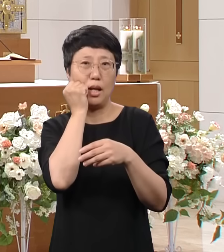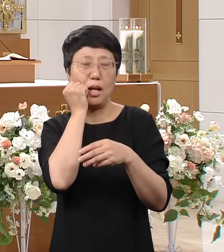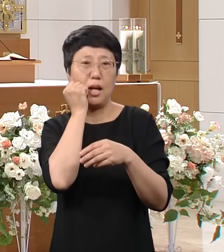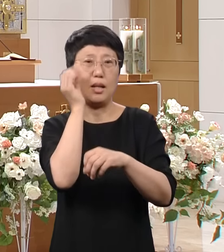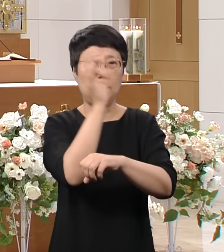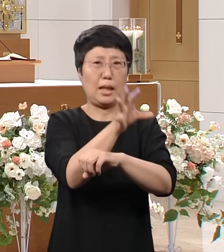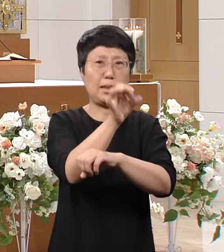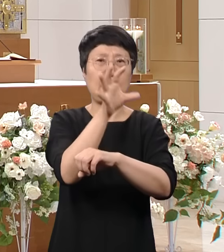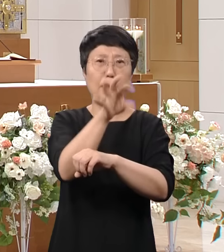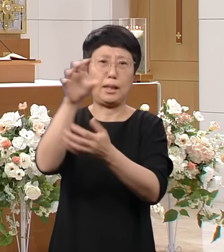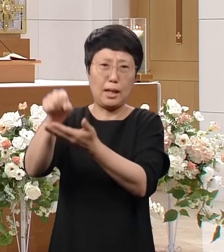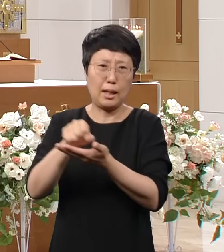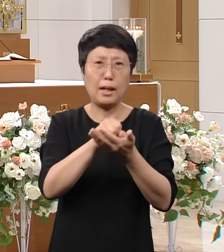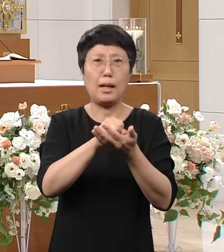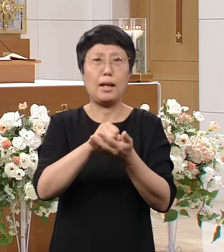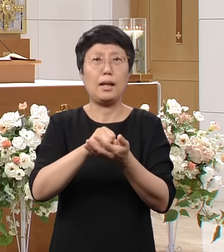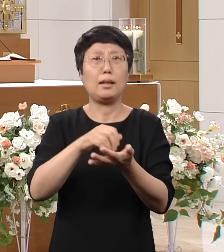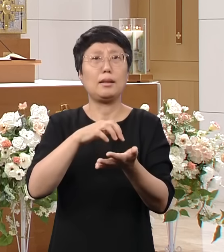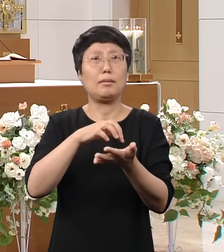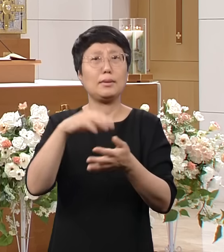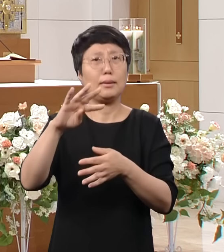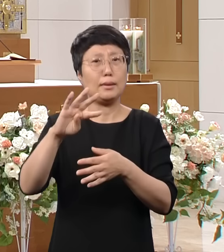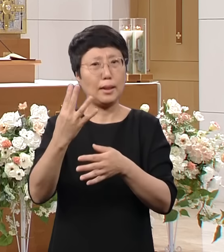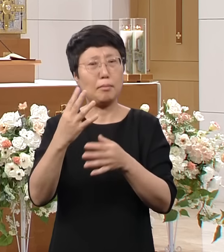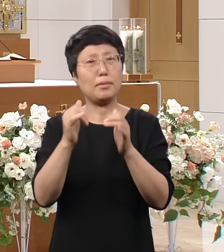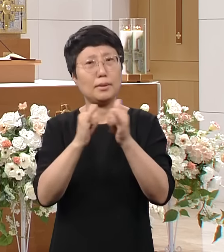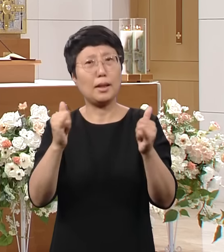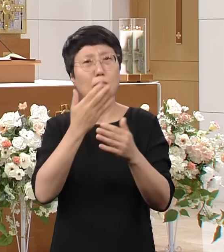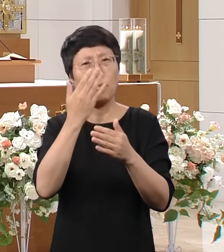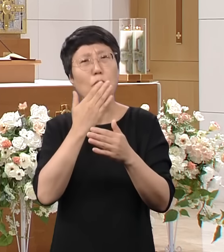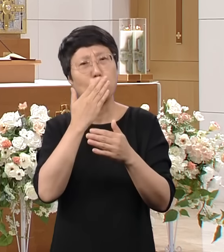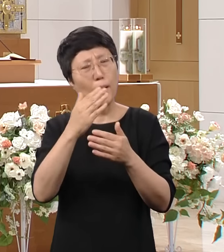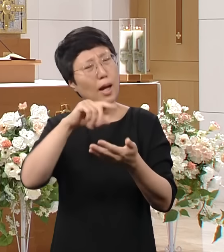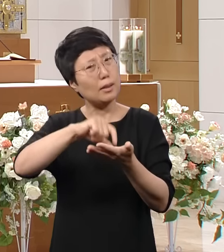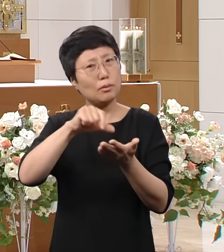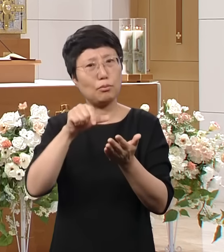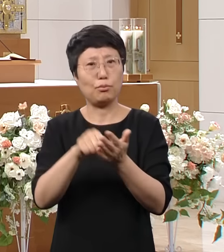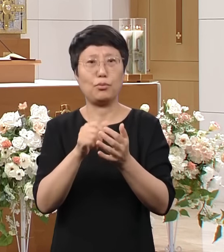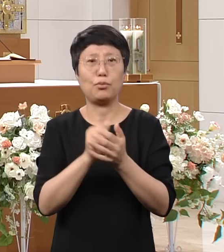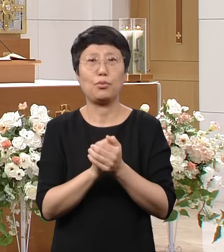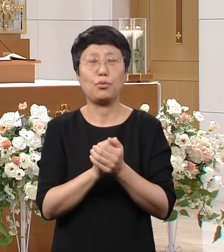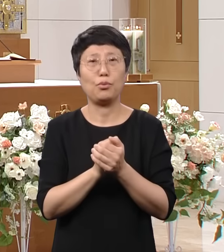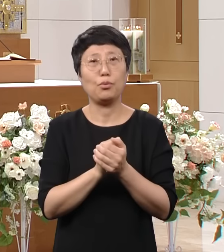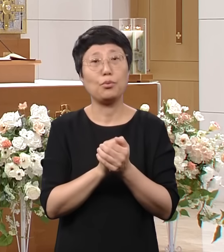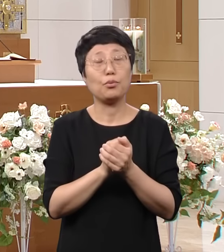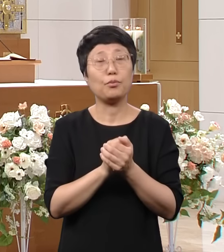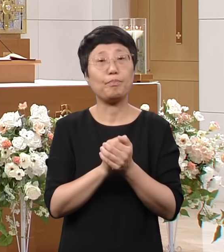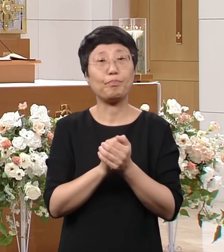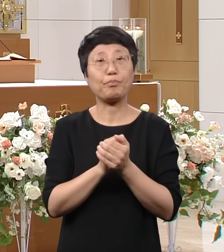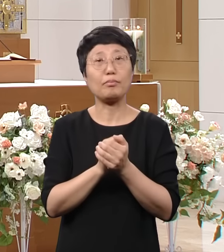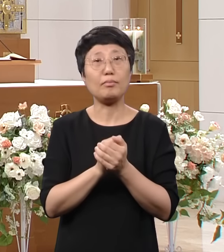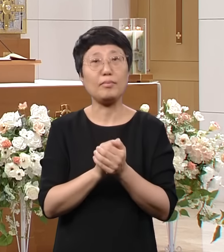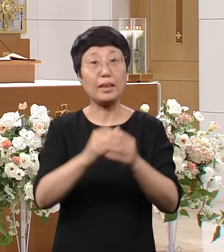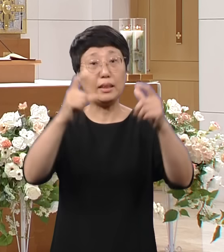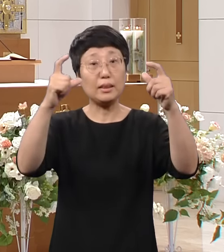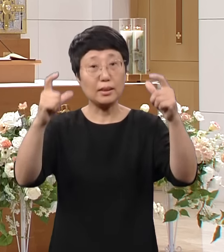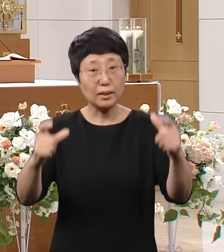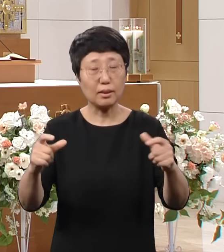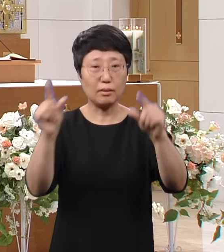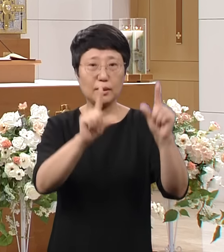우리 재소자들과 재소자들 돕고 있는 우리 본당 신자들과 또 우리 본당 신자들이 우리